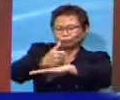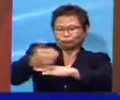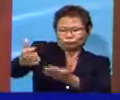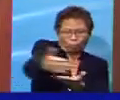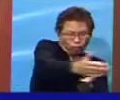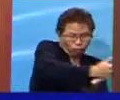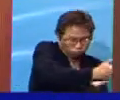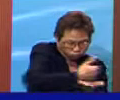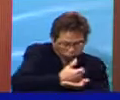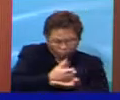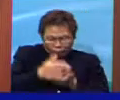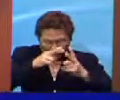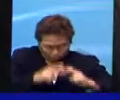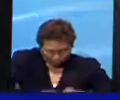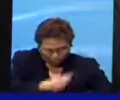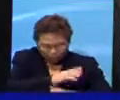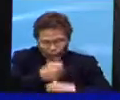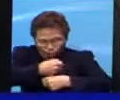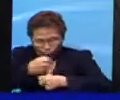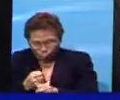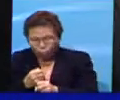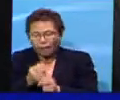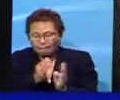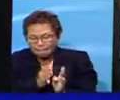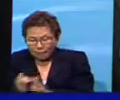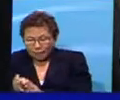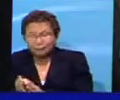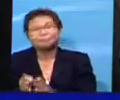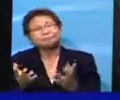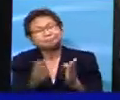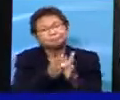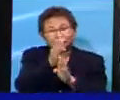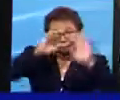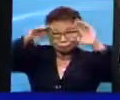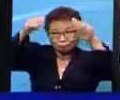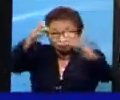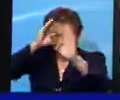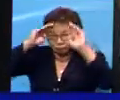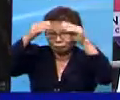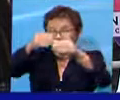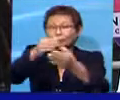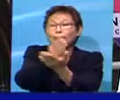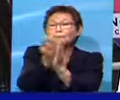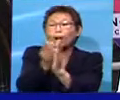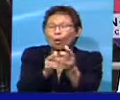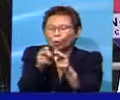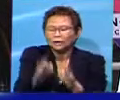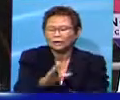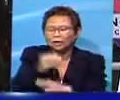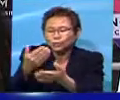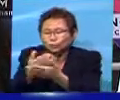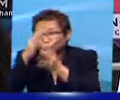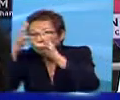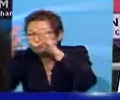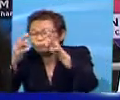data menjalankan analisis dan menghasilkan strategi antara bidang tumpuan bajet kali ini adalah keusahawanan dan inovasi dengan